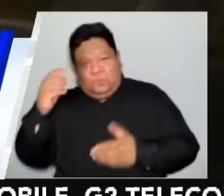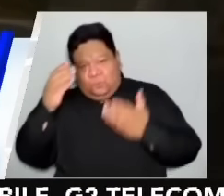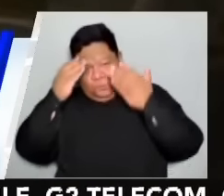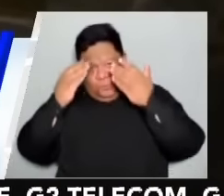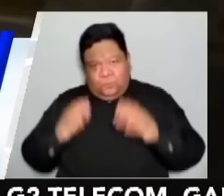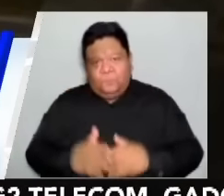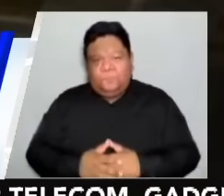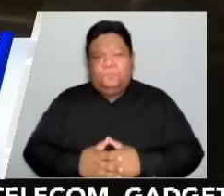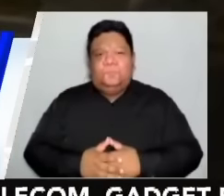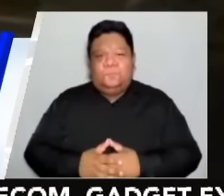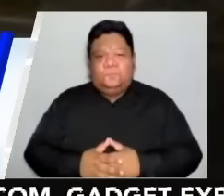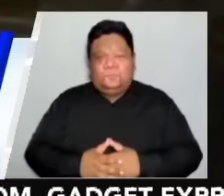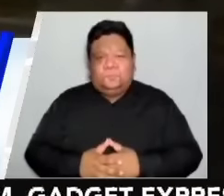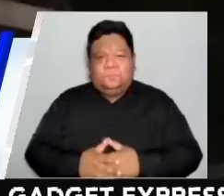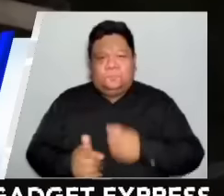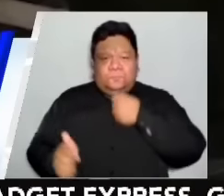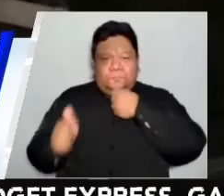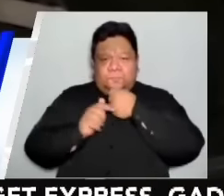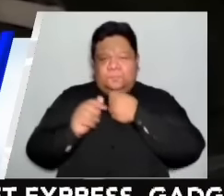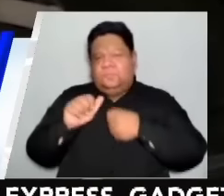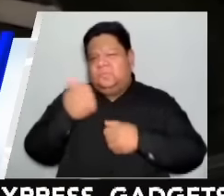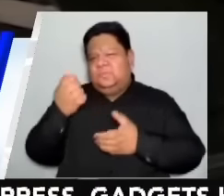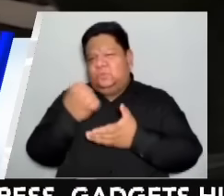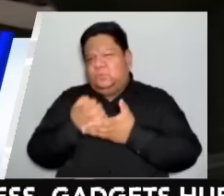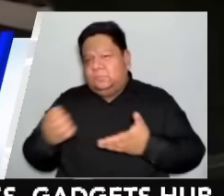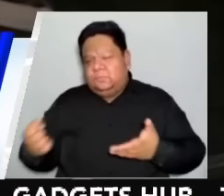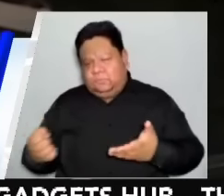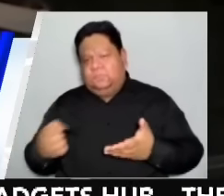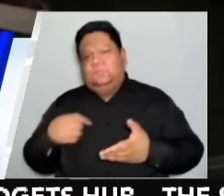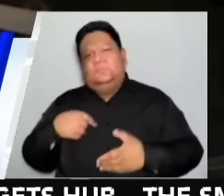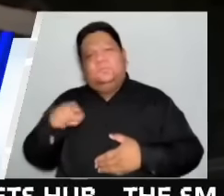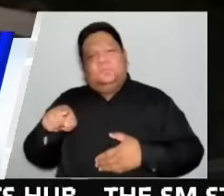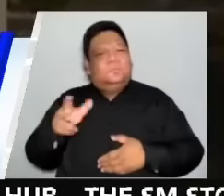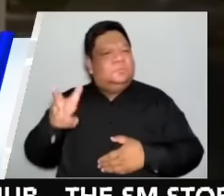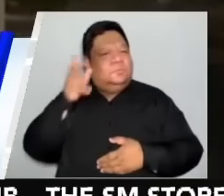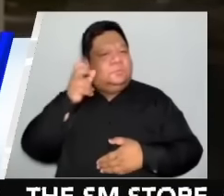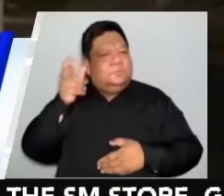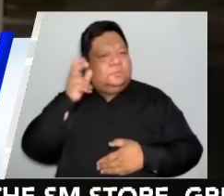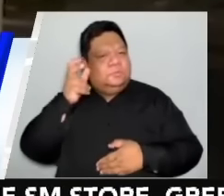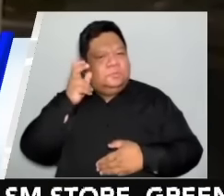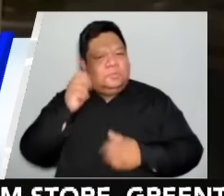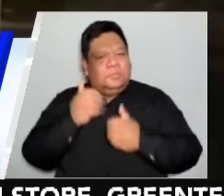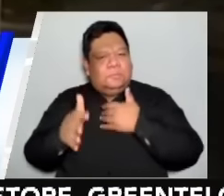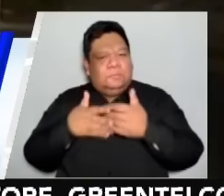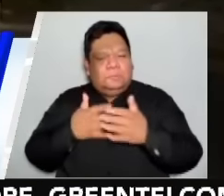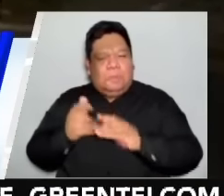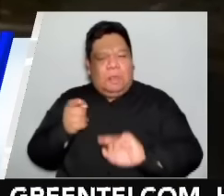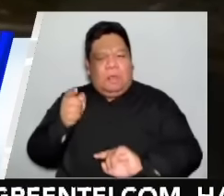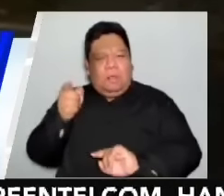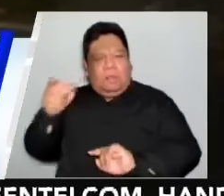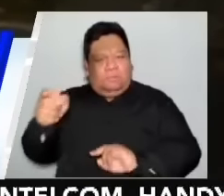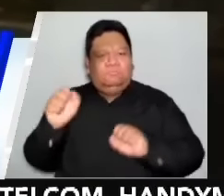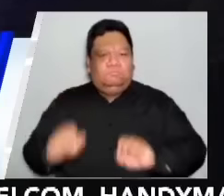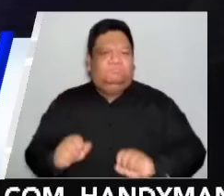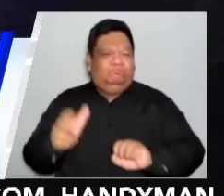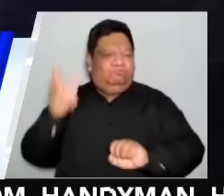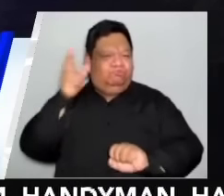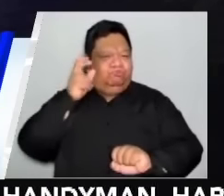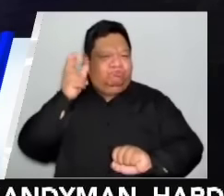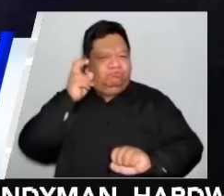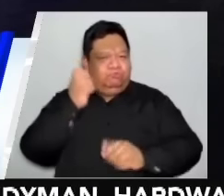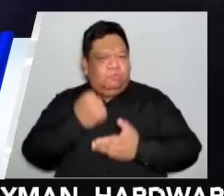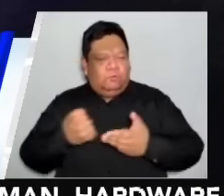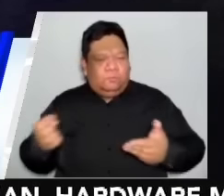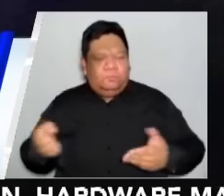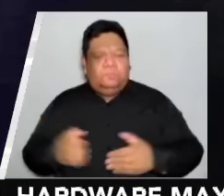na naglalabas ng malakas sa tunog na dinig kahit nasa malayong lugar karaniwang ginagamit ito sa crowd control sa isang